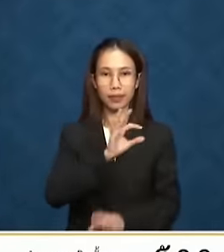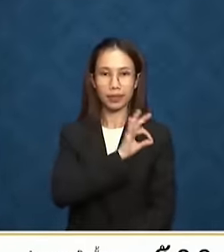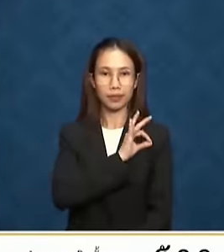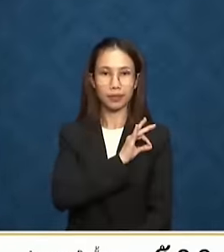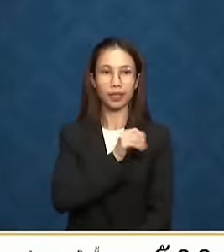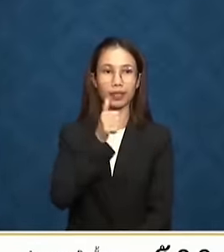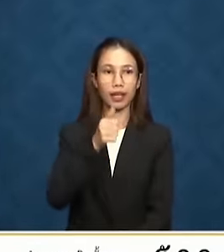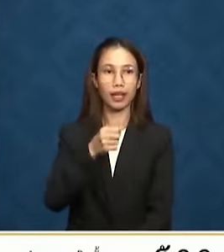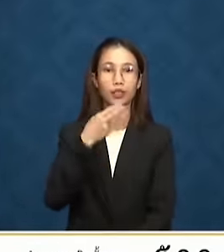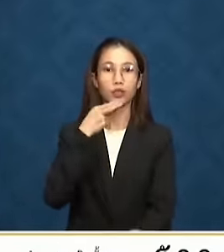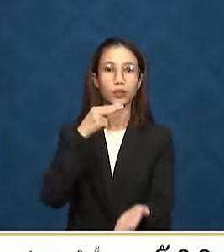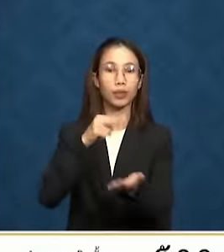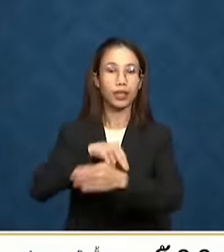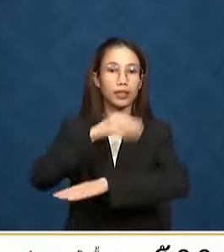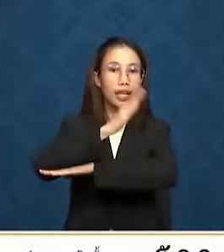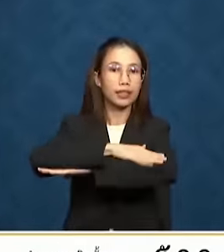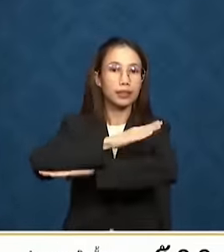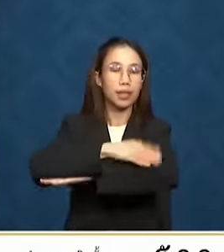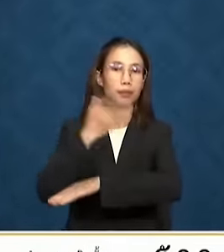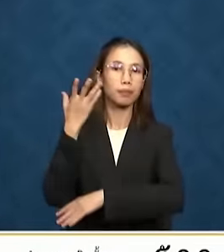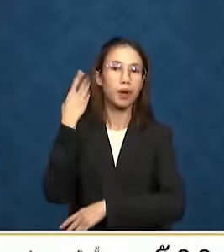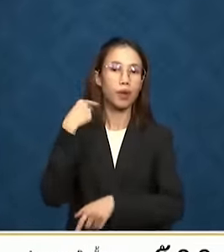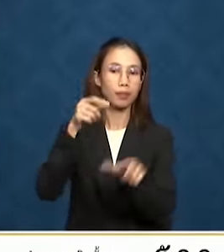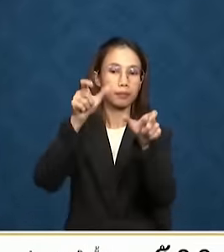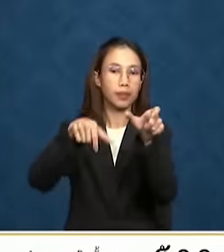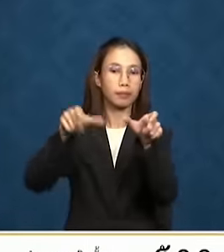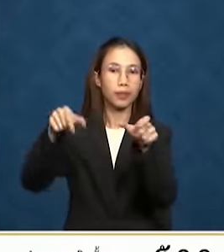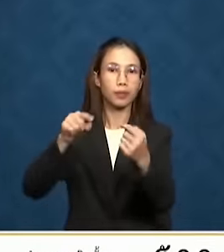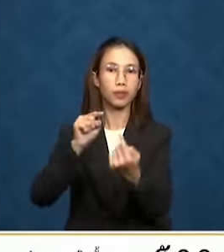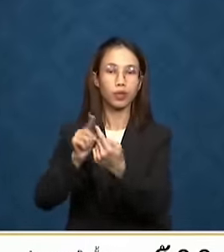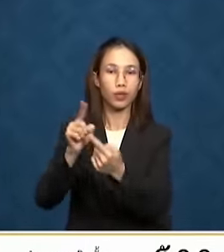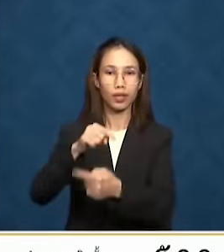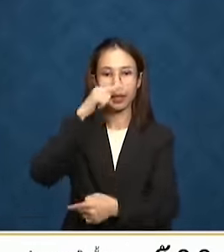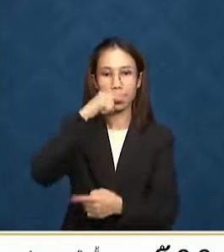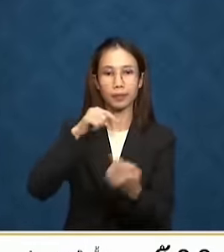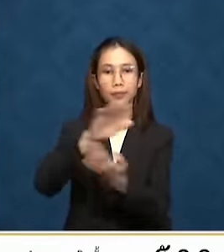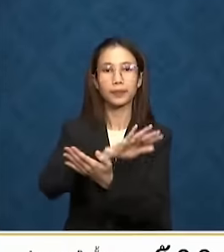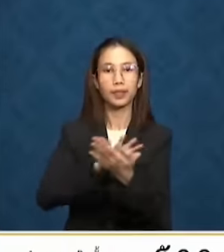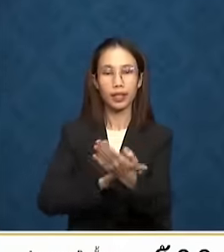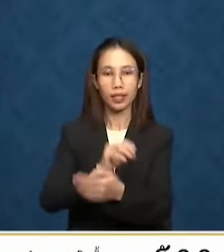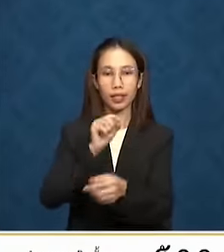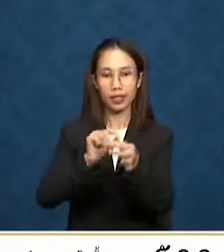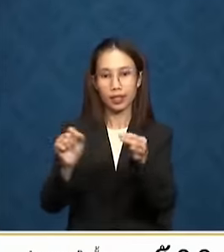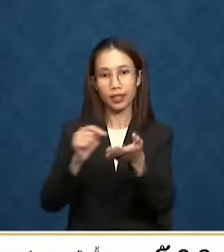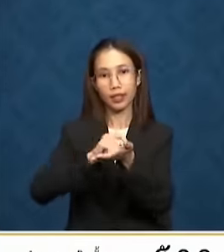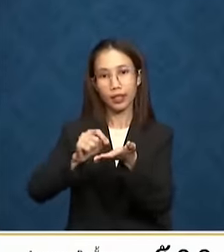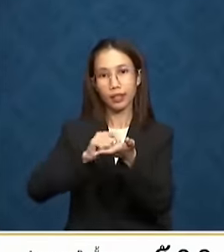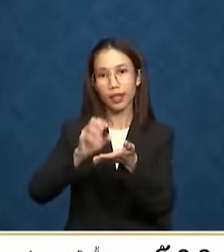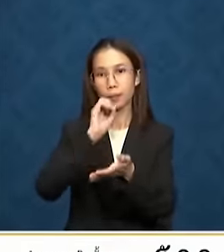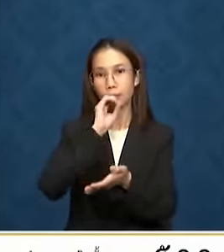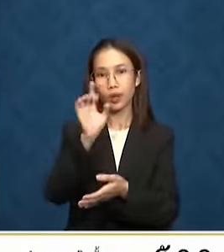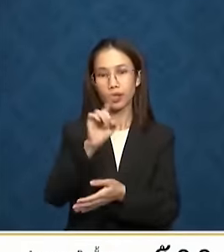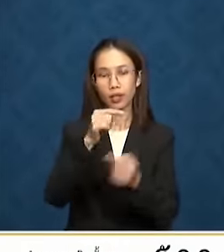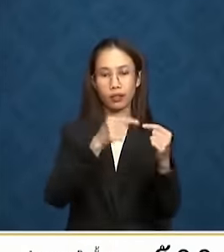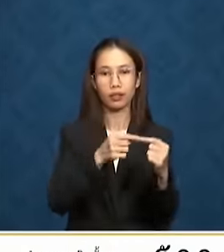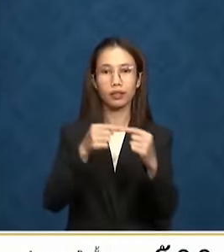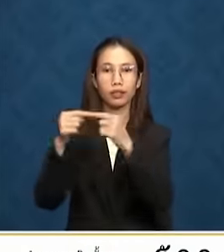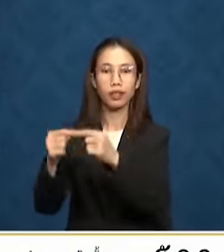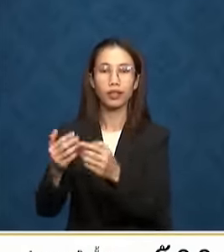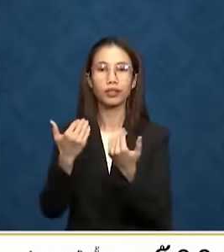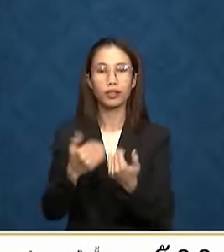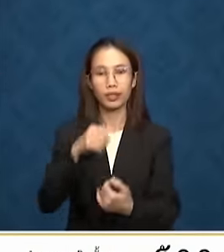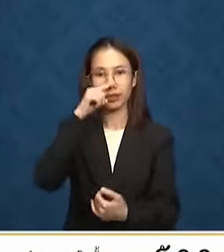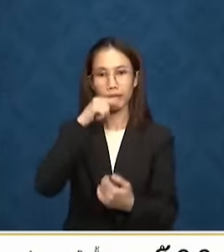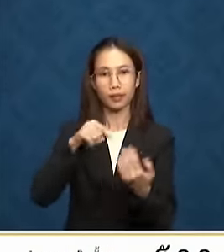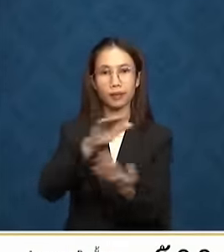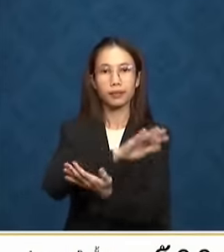หนังสือพิมพ์ของเมื่อวานนะครับโดยคอลัมน์หมายเหตุประเทศไทยที่เขาเขียนกันไว้ก็คือว่าขั้นตอนต่อไปจากนี้นะครับประเทศ